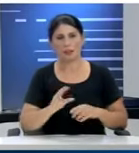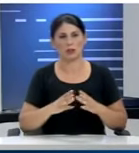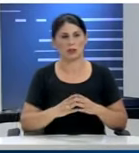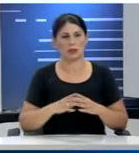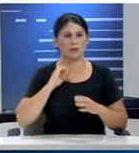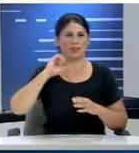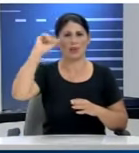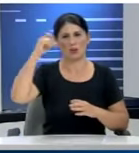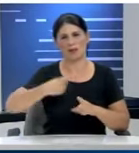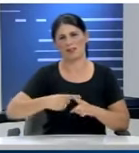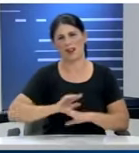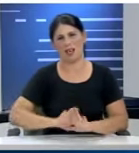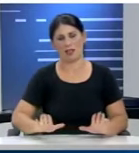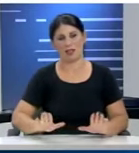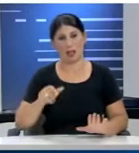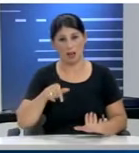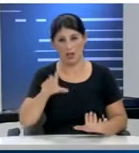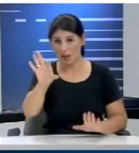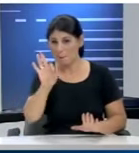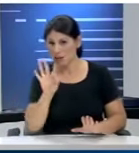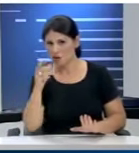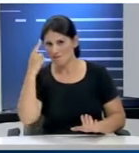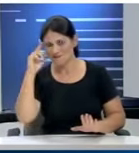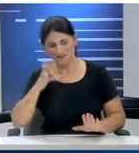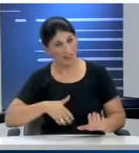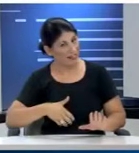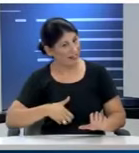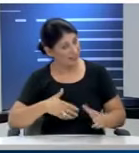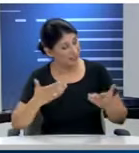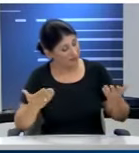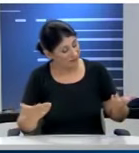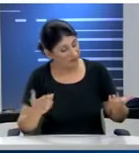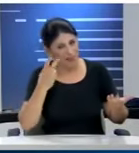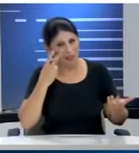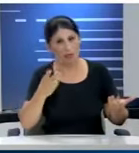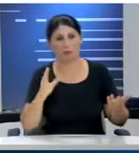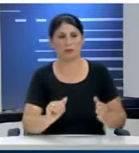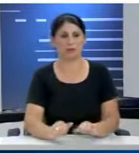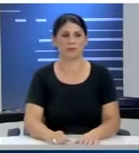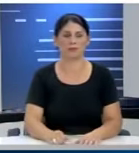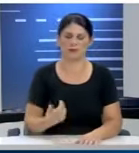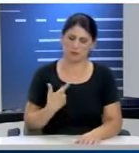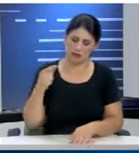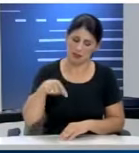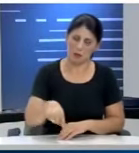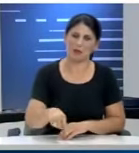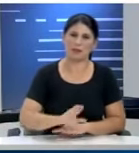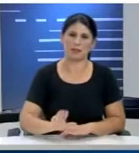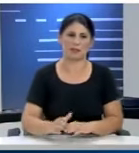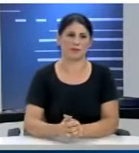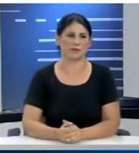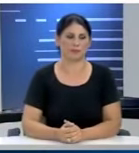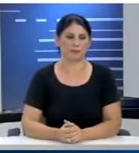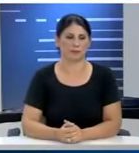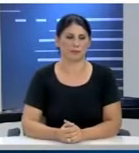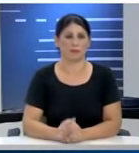η χρεοκοπία της χώρας. Όταν θα είναι επιλογή σας, δεν ξέρω πώς θα γελάτε, να το δούμε. Εδώ θα είμαστε.